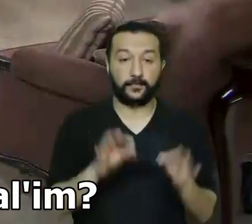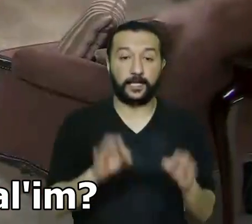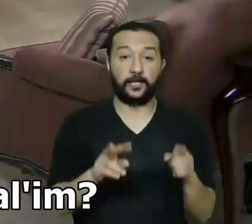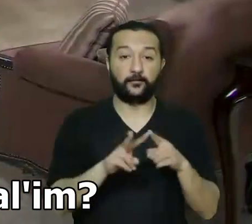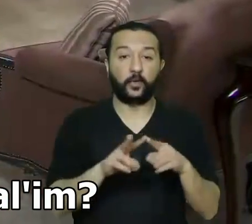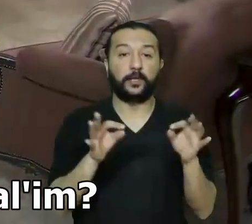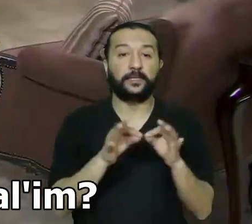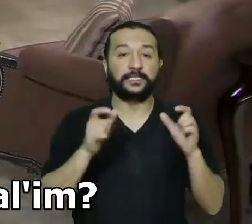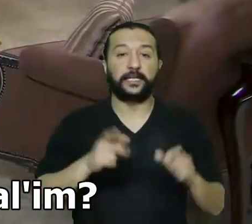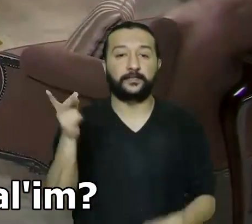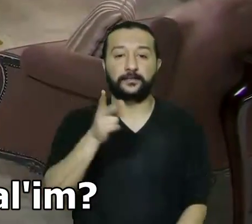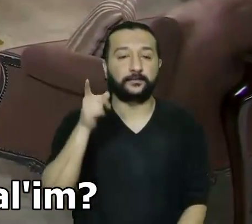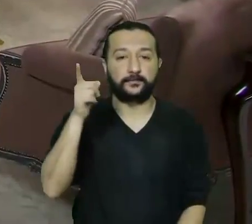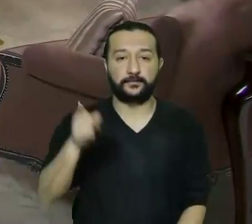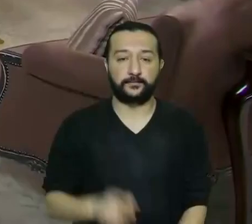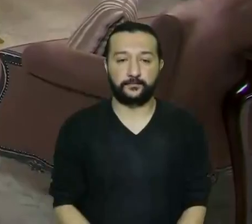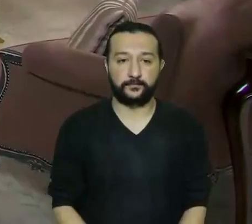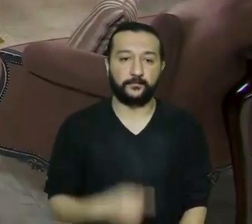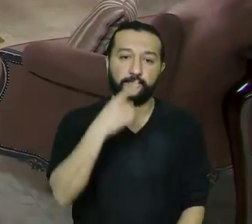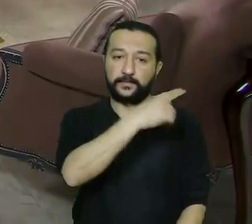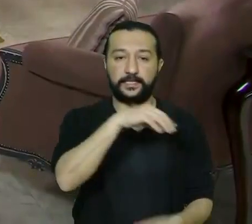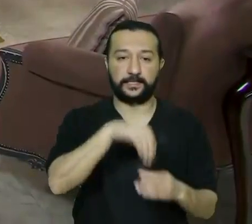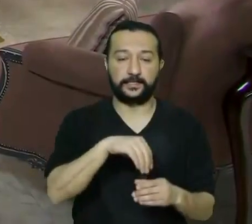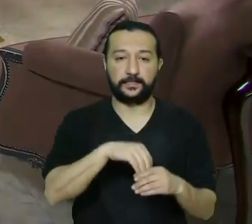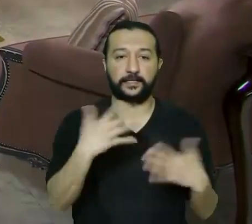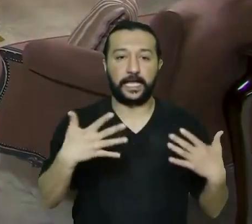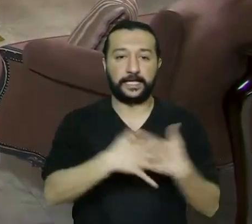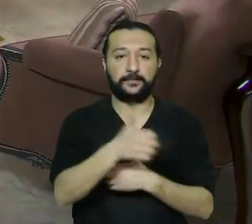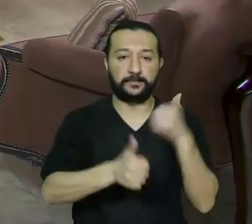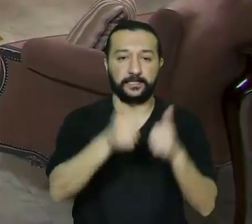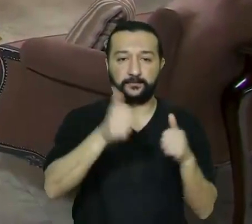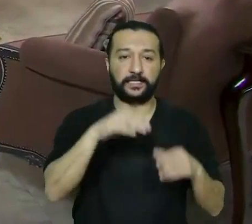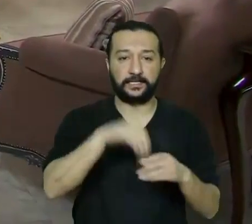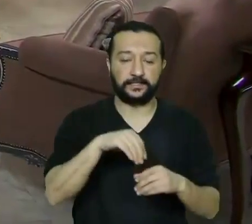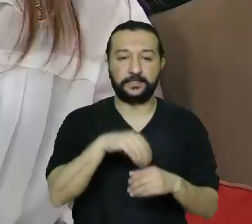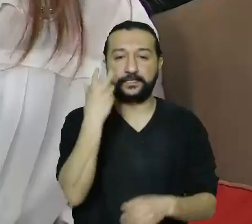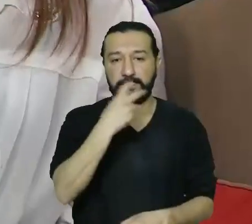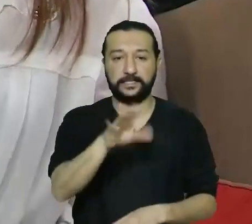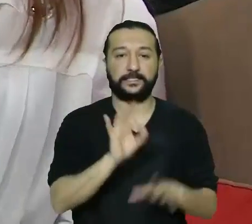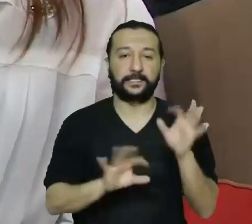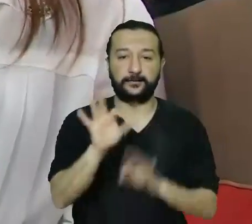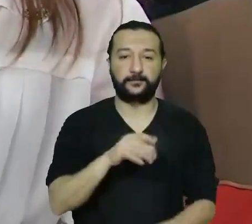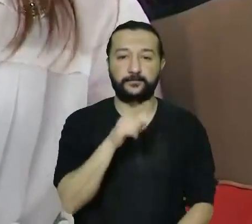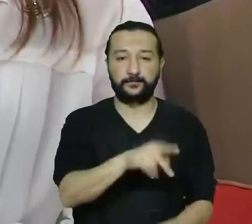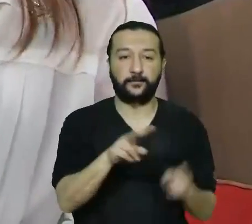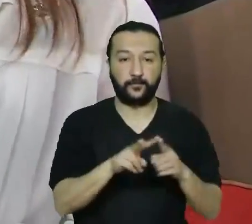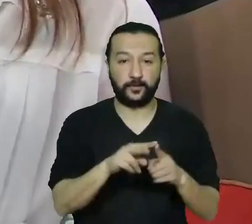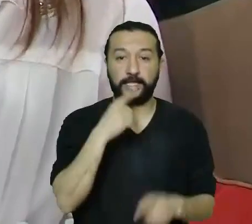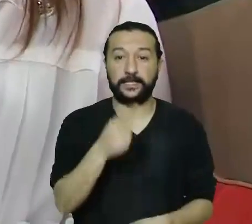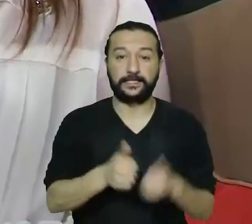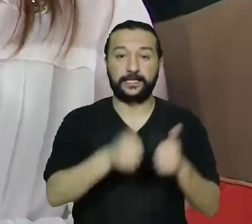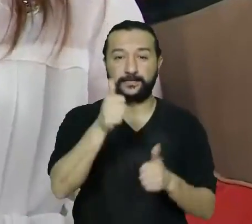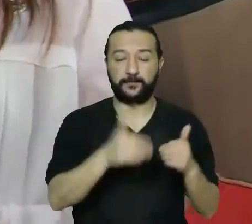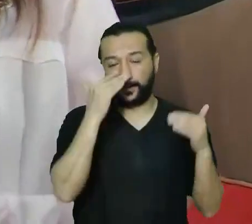Nurhan'la Biricik nerede Kemal? İçeride. Akşamki yarışma için parça seçilir. Nurhan iyice